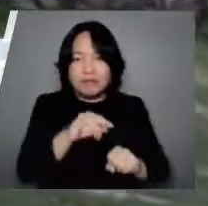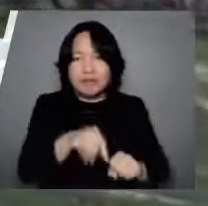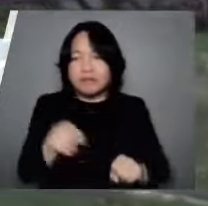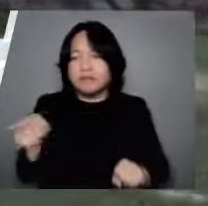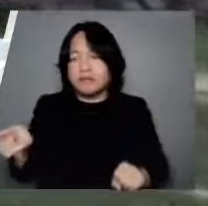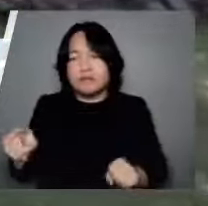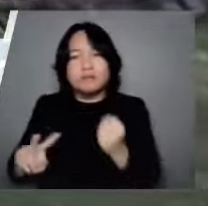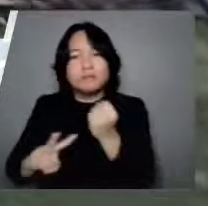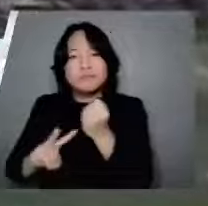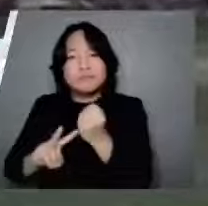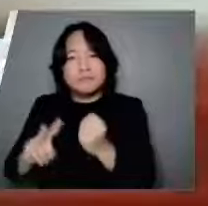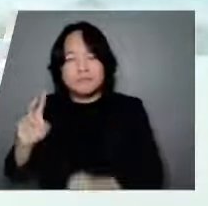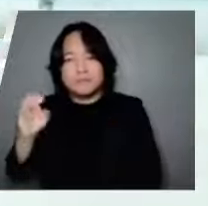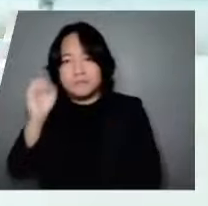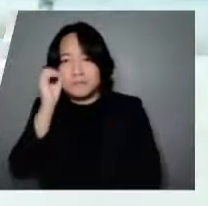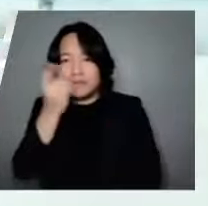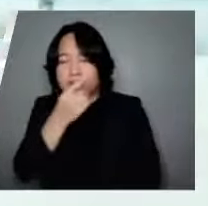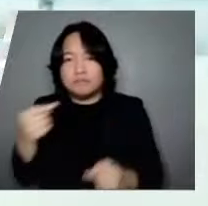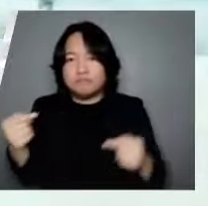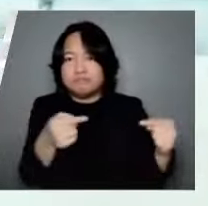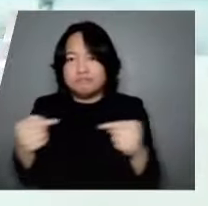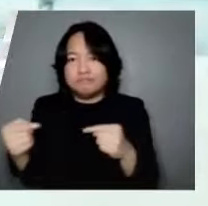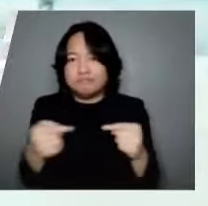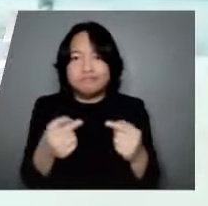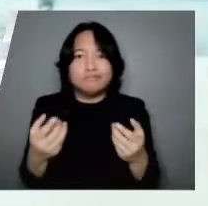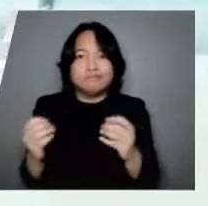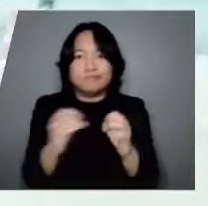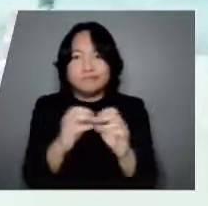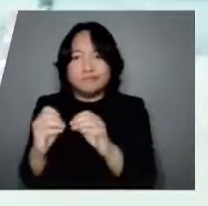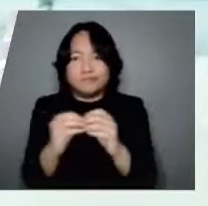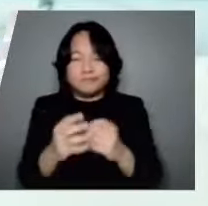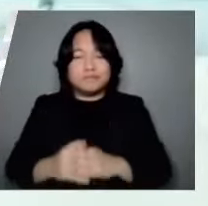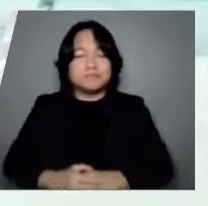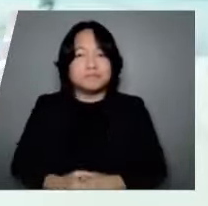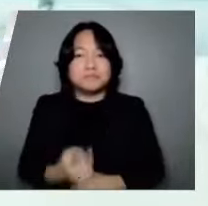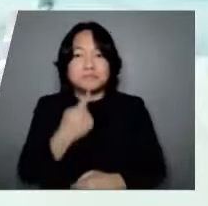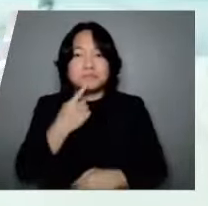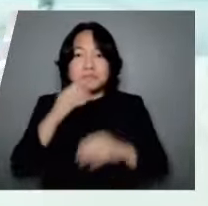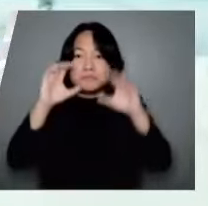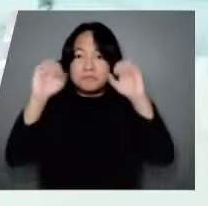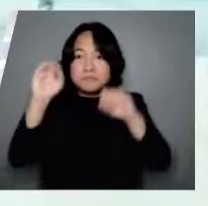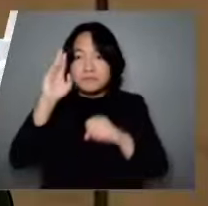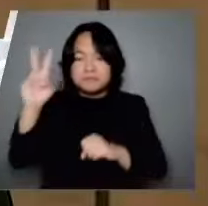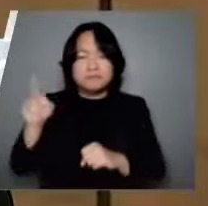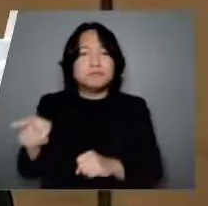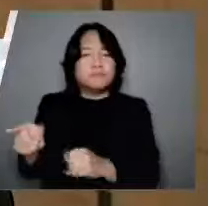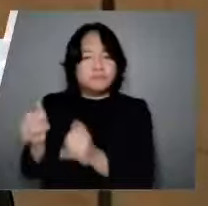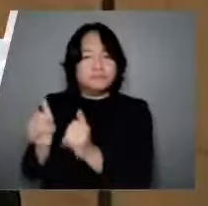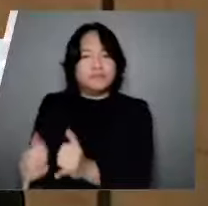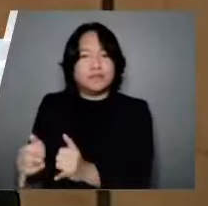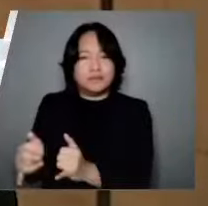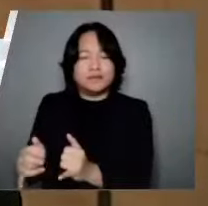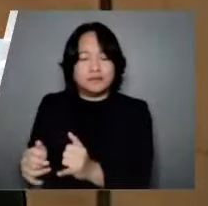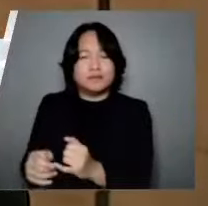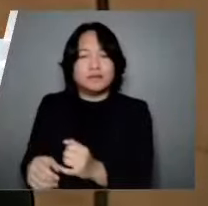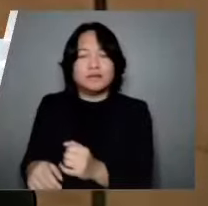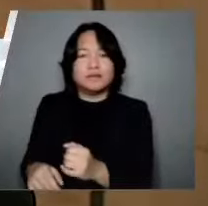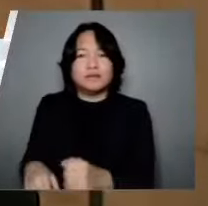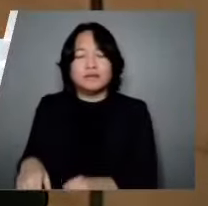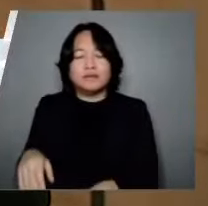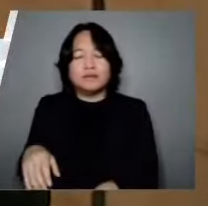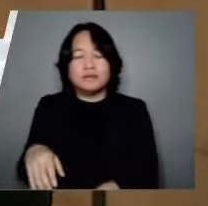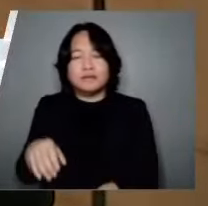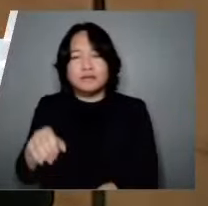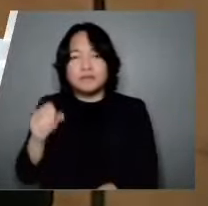sa cabinet o palitan sa DepEd. Pero sabi ng Pangulo, mananatiling Education Secretary ang bise. Any of the cabinet secretaries